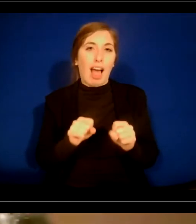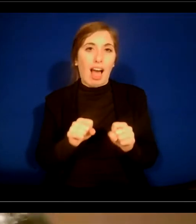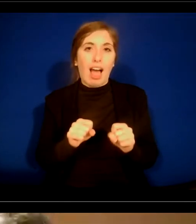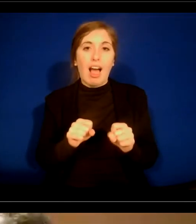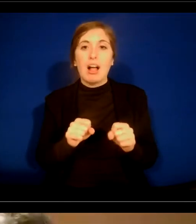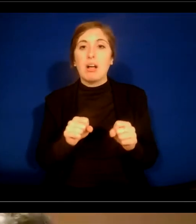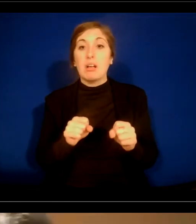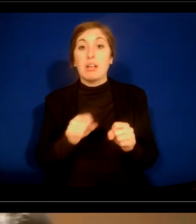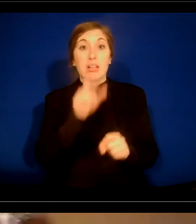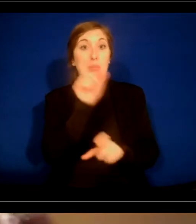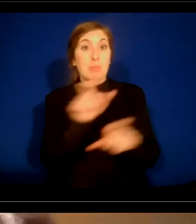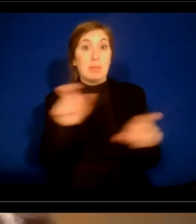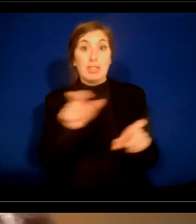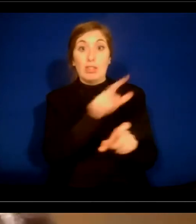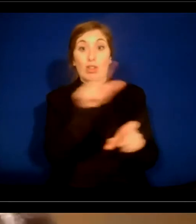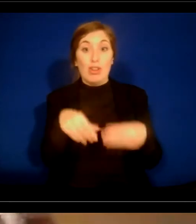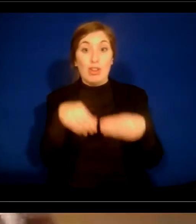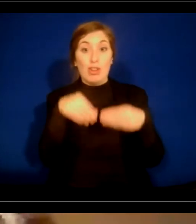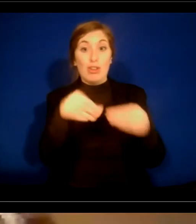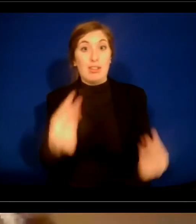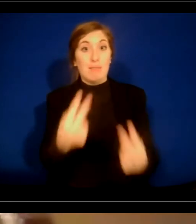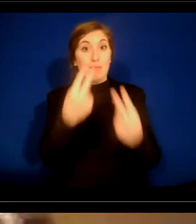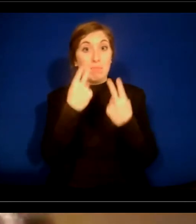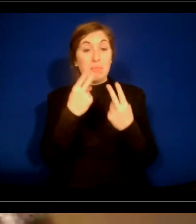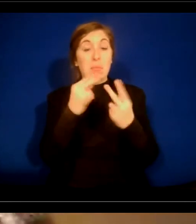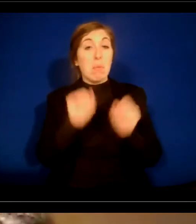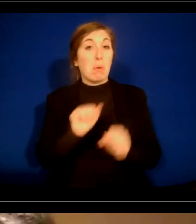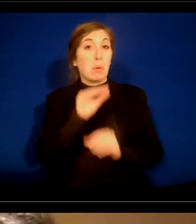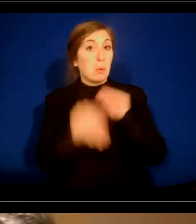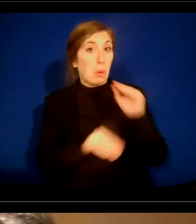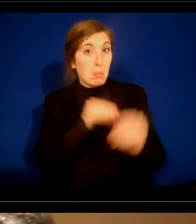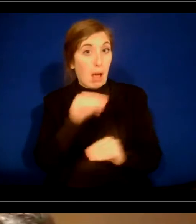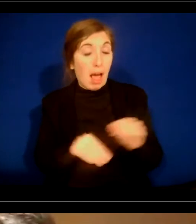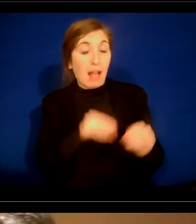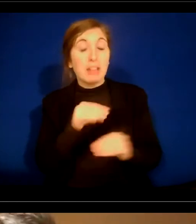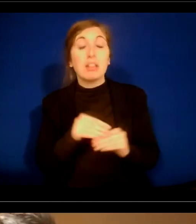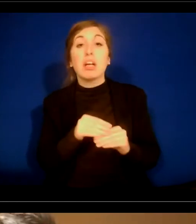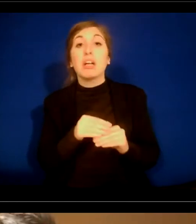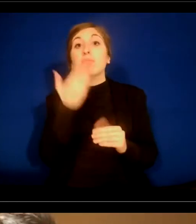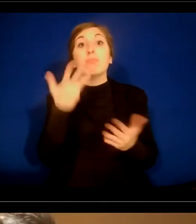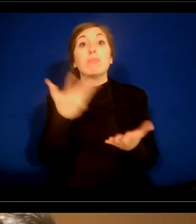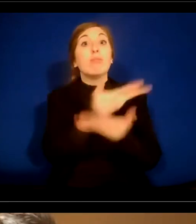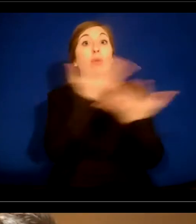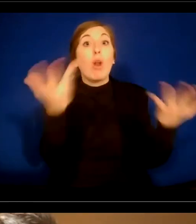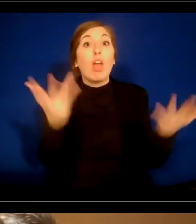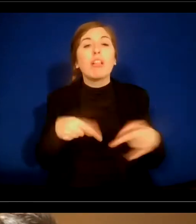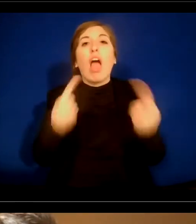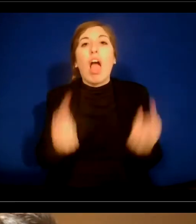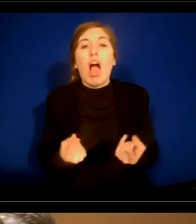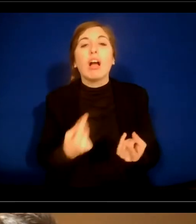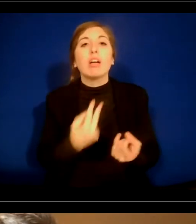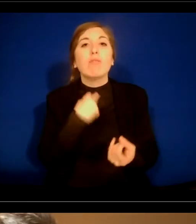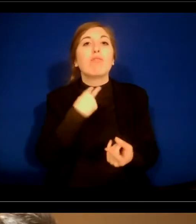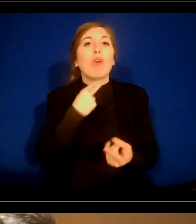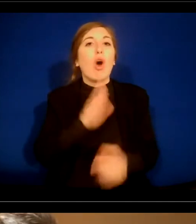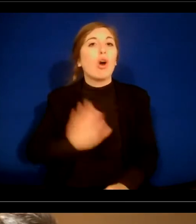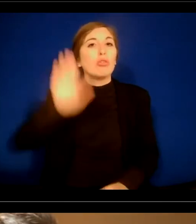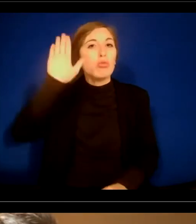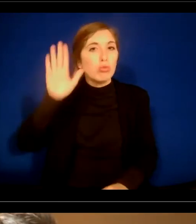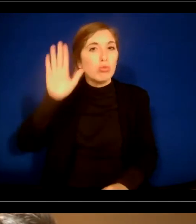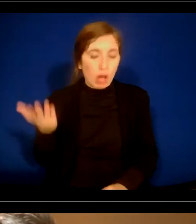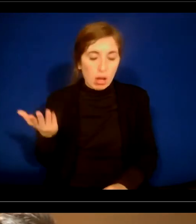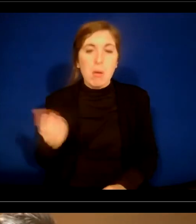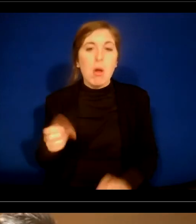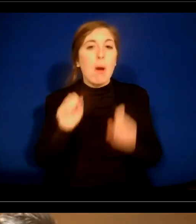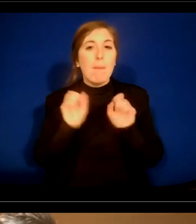per le persone che partecipano di fare delle domande, volendo anche a voce, ho detto che si può